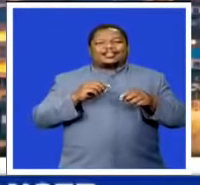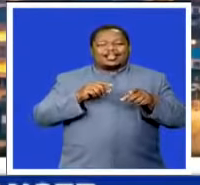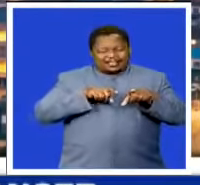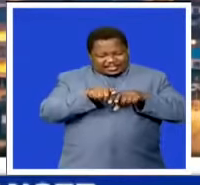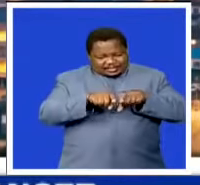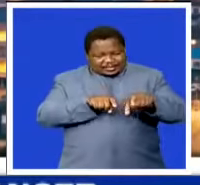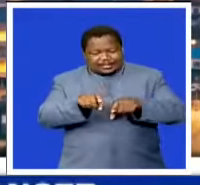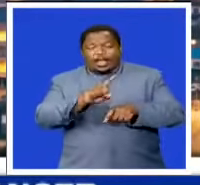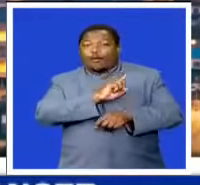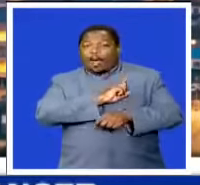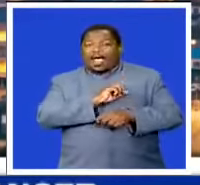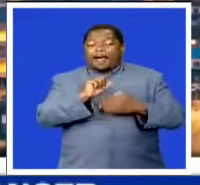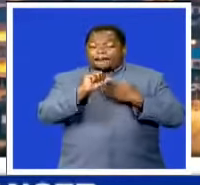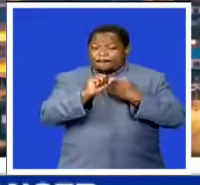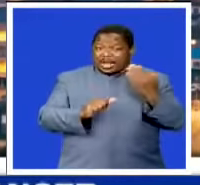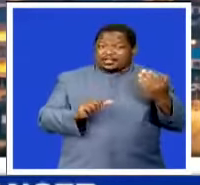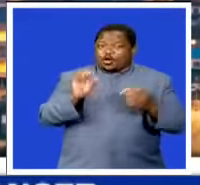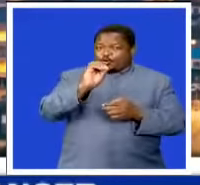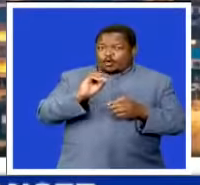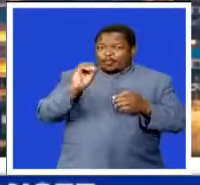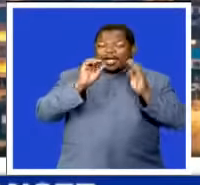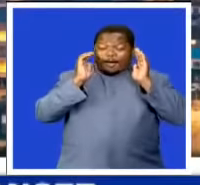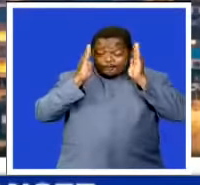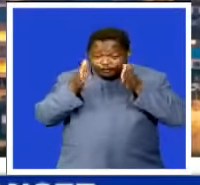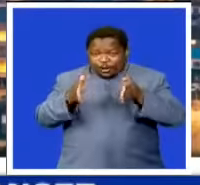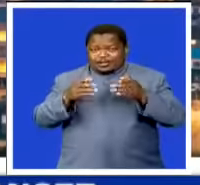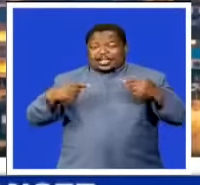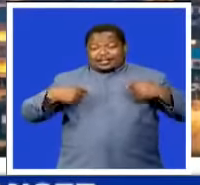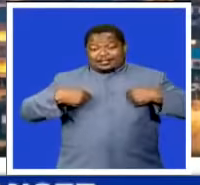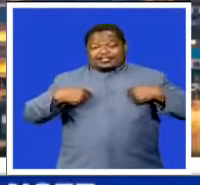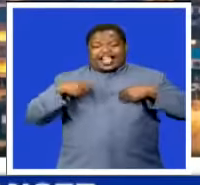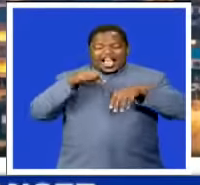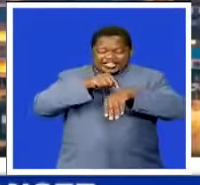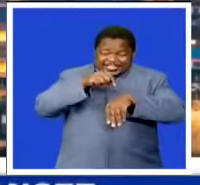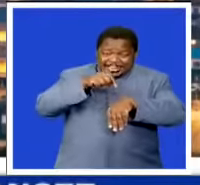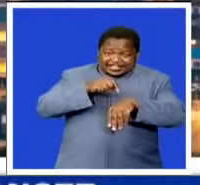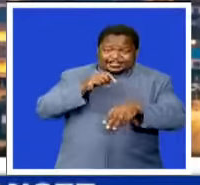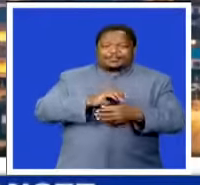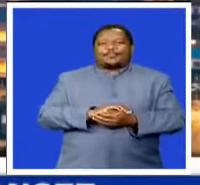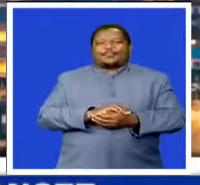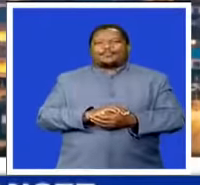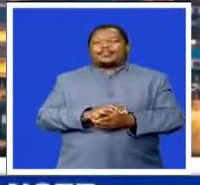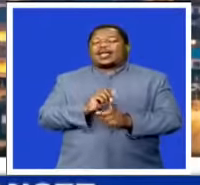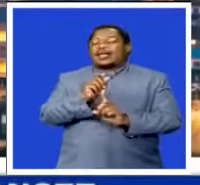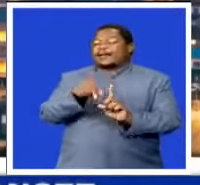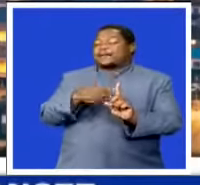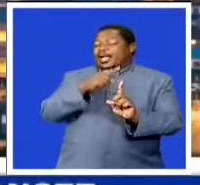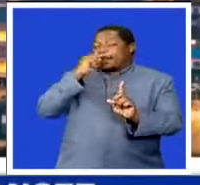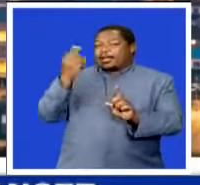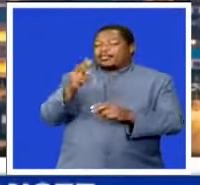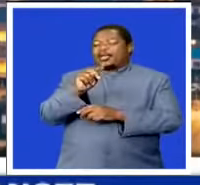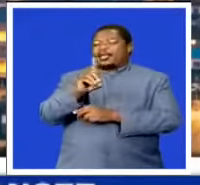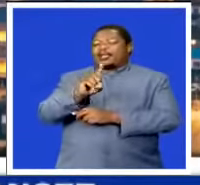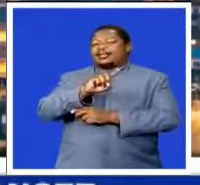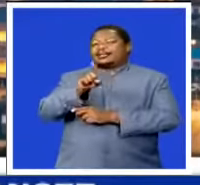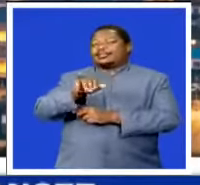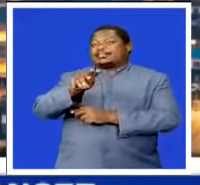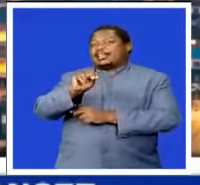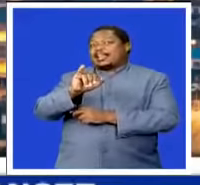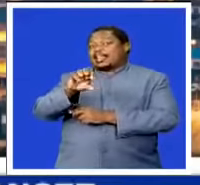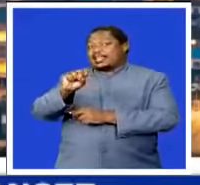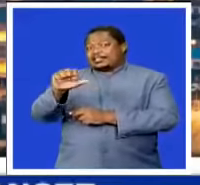kulenyanga yemphala. Ngekusho kwazinhle enzinisa kule nhlangano bantfu labahloliwe kuleli bandla bangemashumi